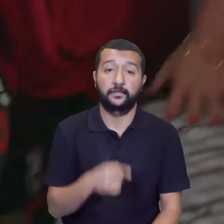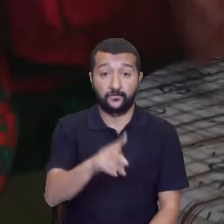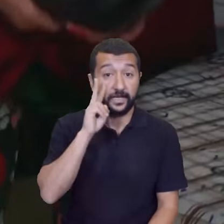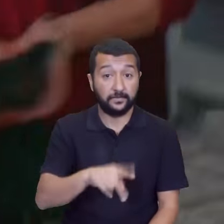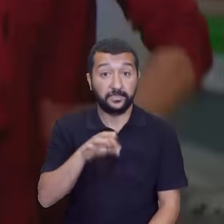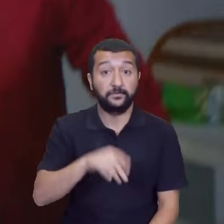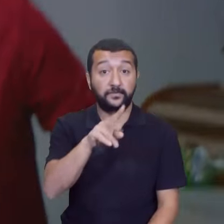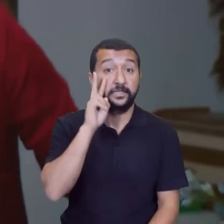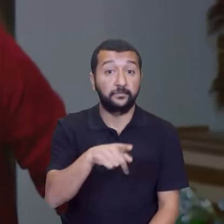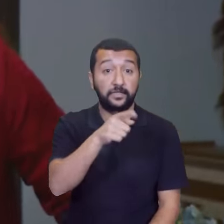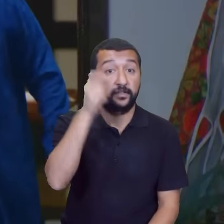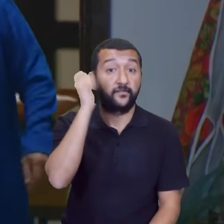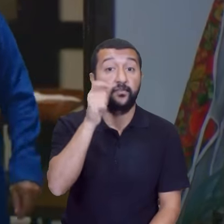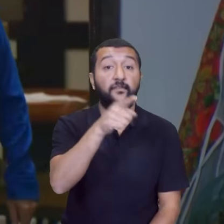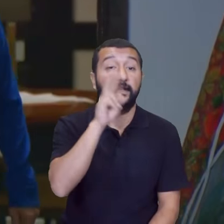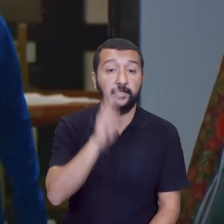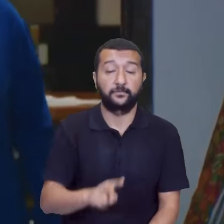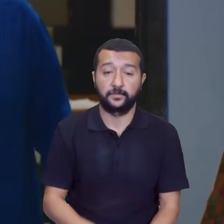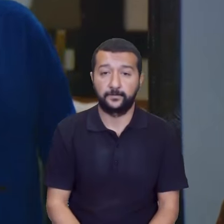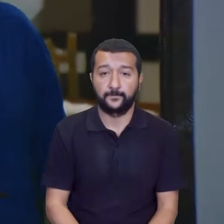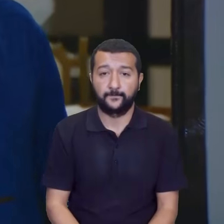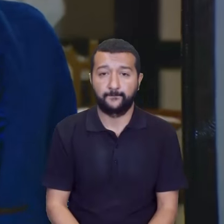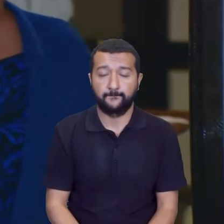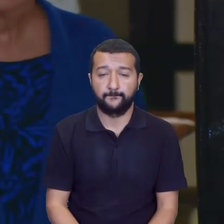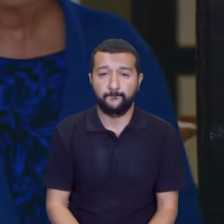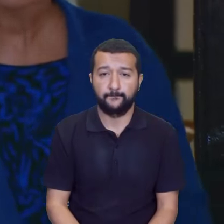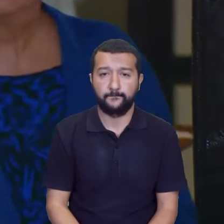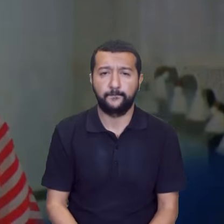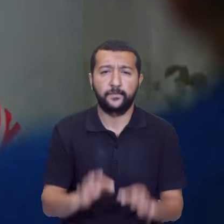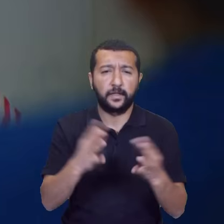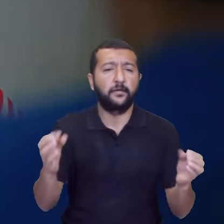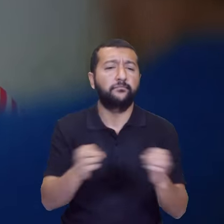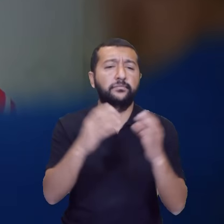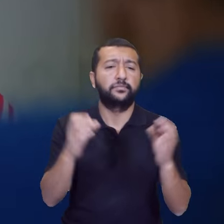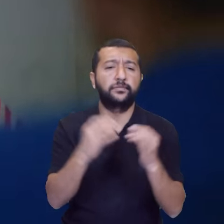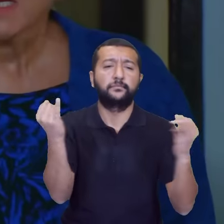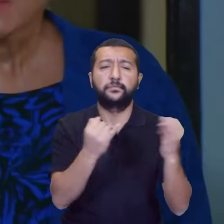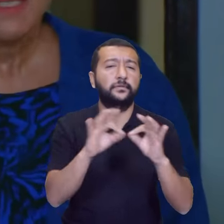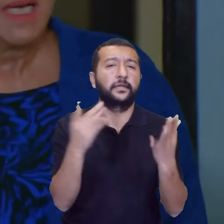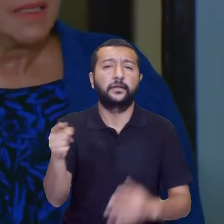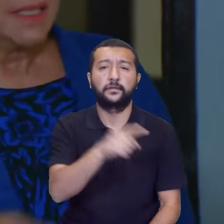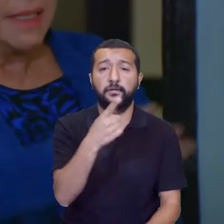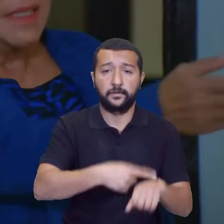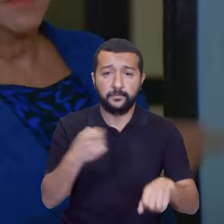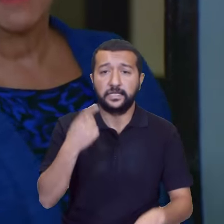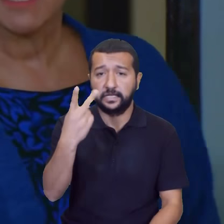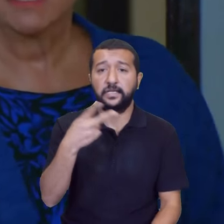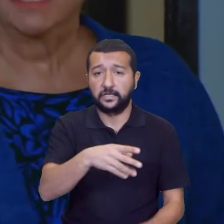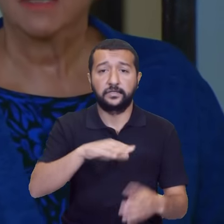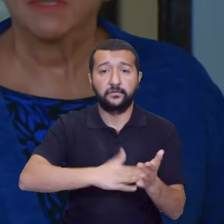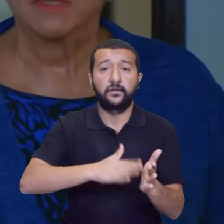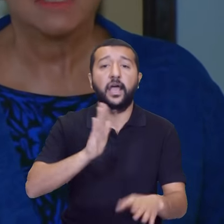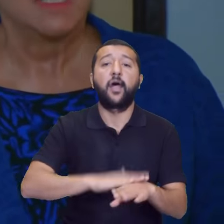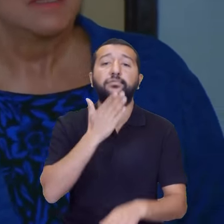Allah şimdi var ya, terlik geliyor ha. Ayağındaki terliği kaldırdı. Ne didişip duruyorsunuz be? Bir saatte iki